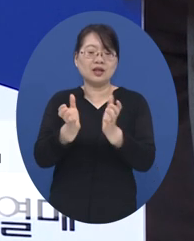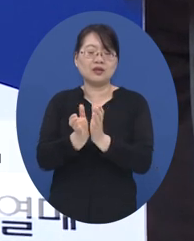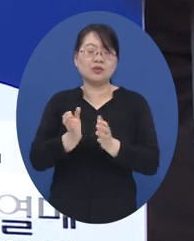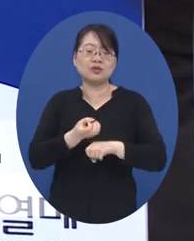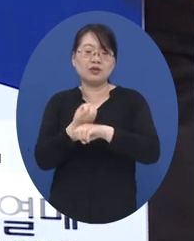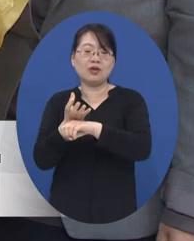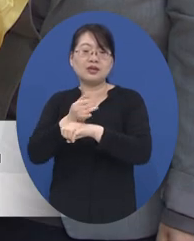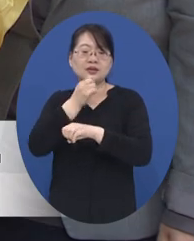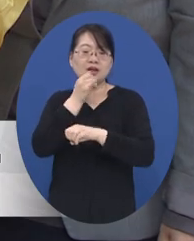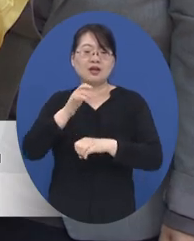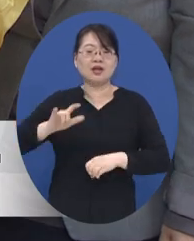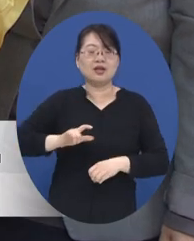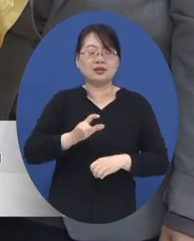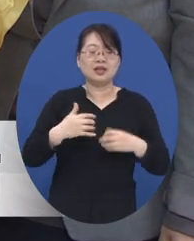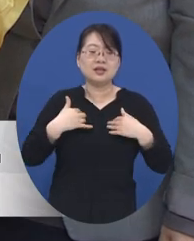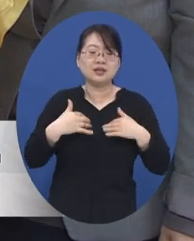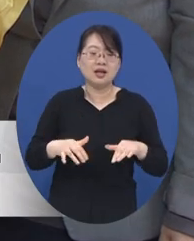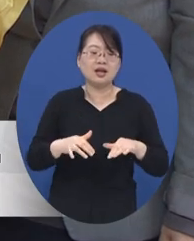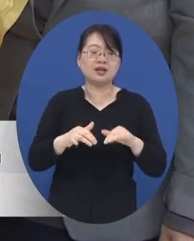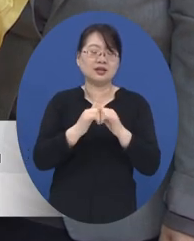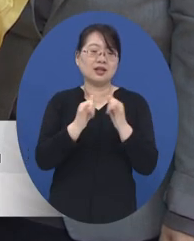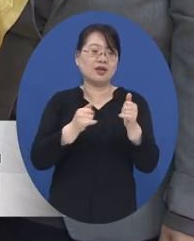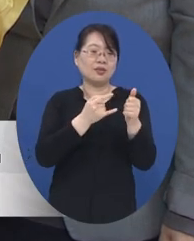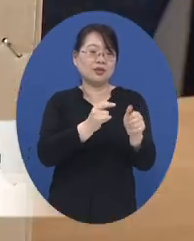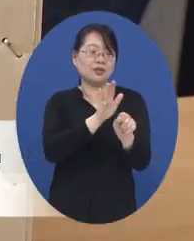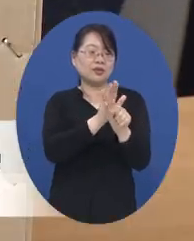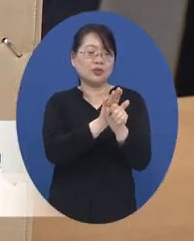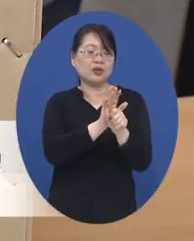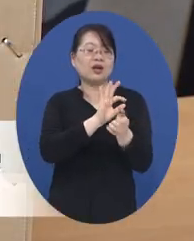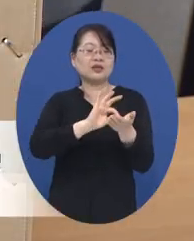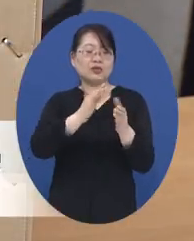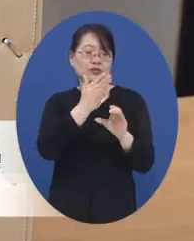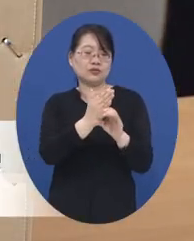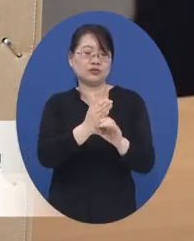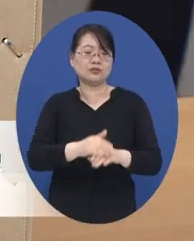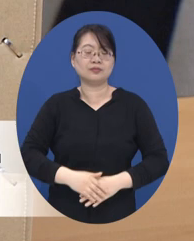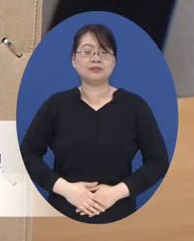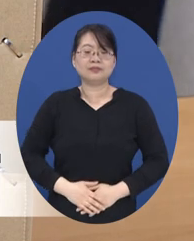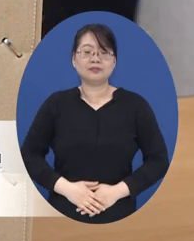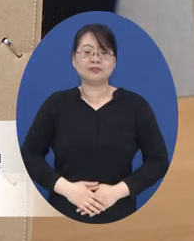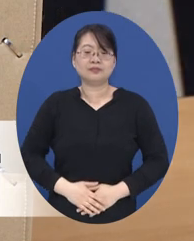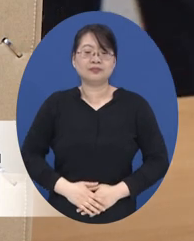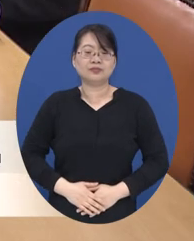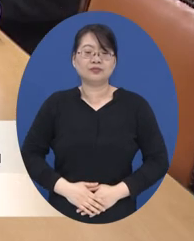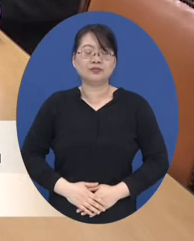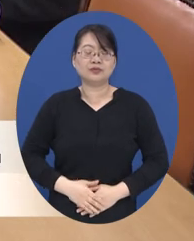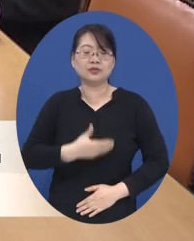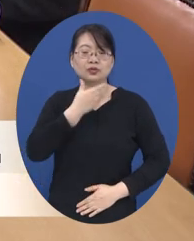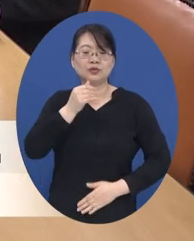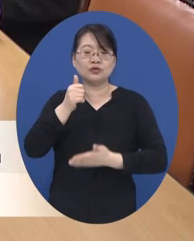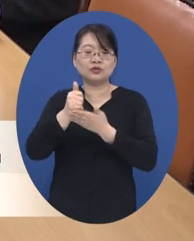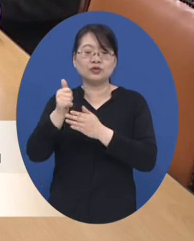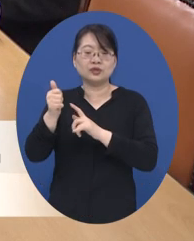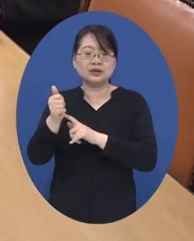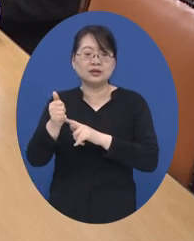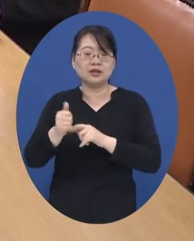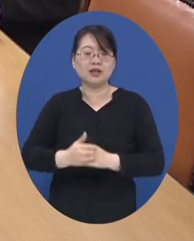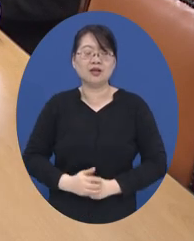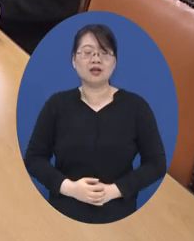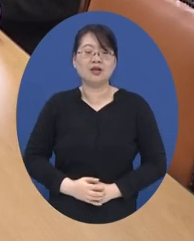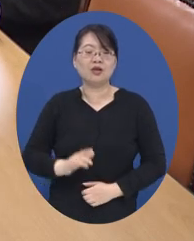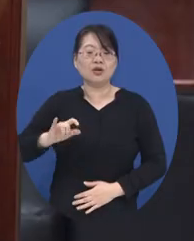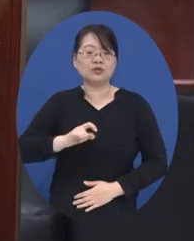경기도 4 쿠로 나 일고 취약계층을 돕는 데 사용될 예정입니다 이병우 경기도 복지 국정은 홀은 알고